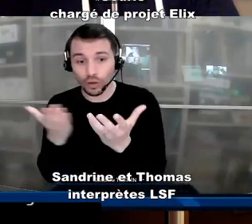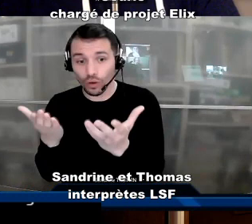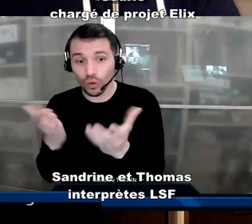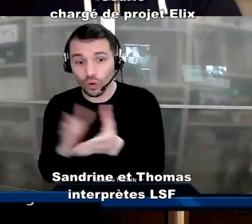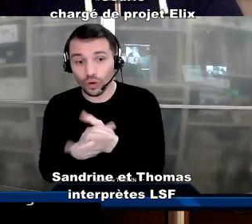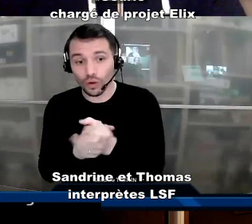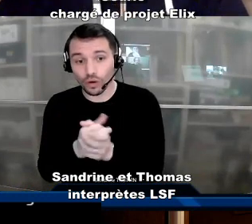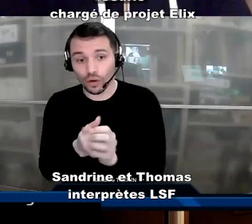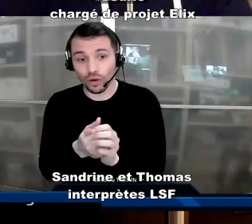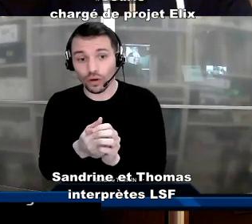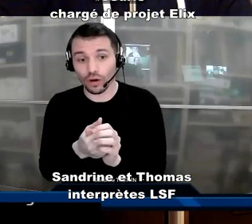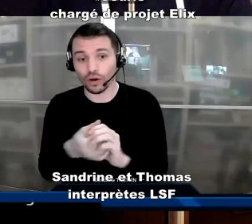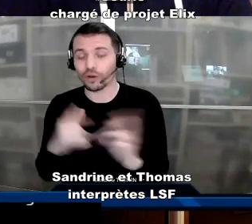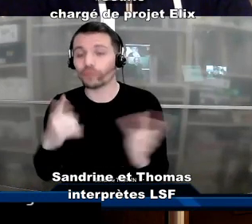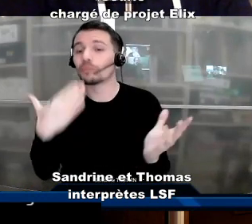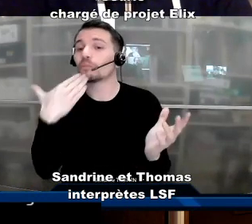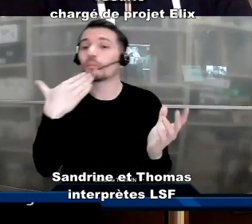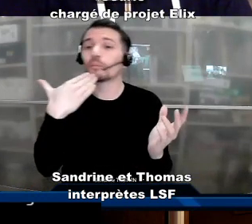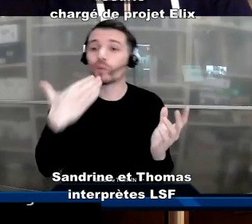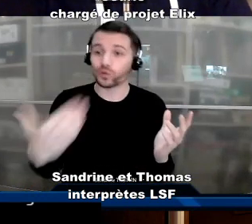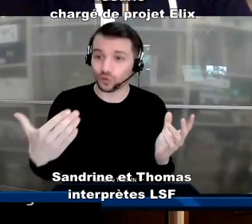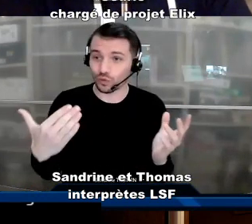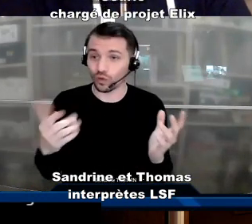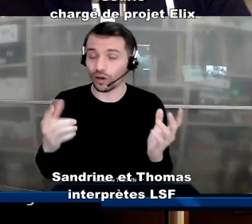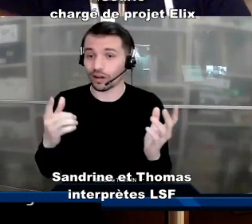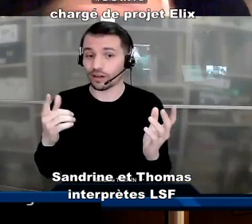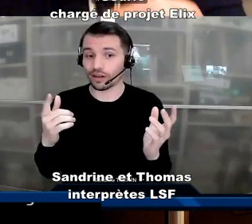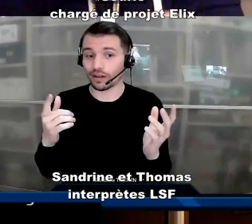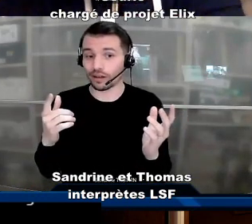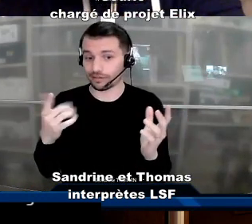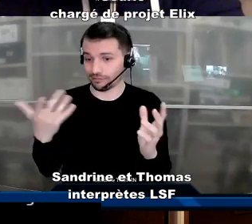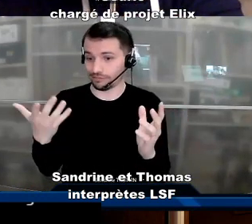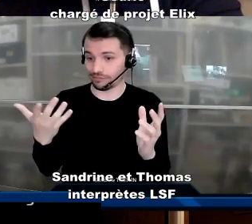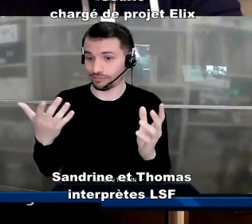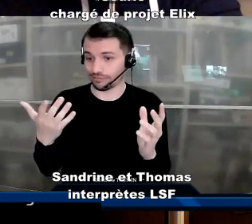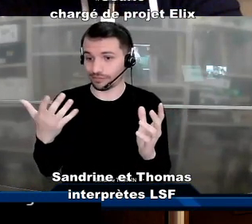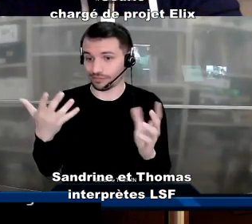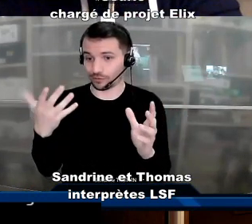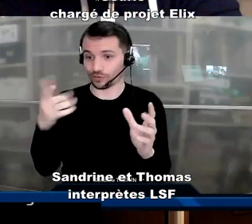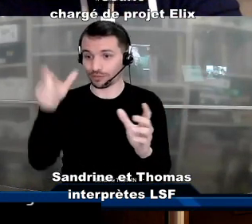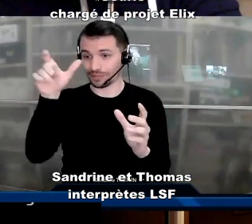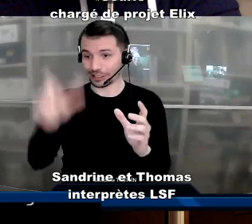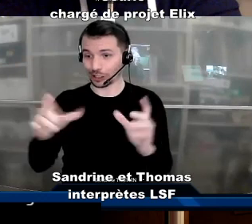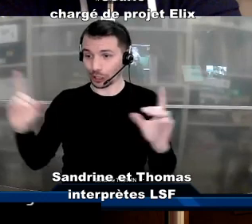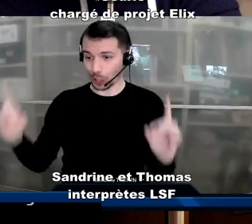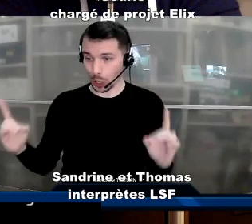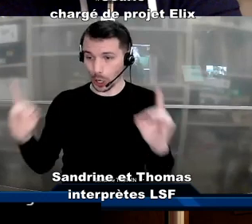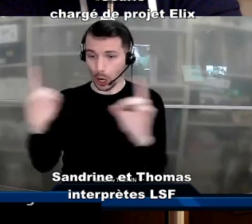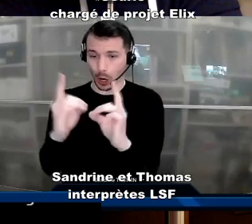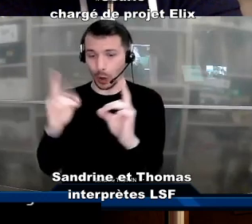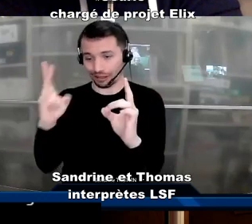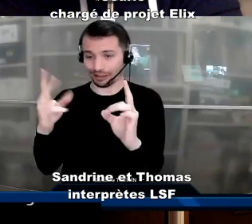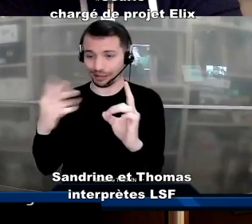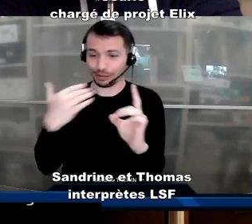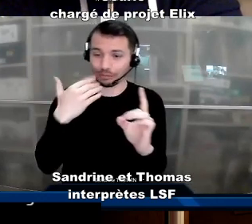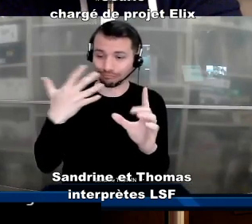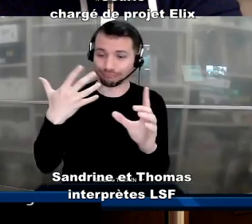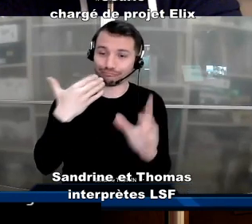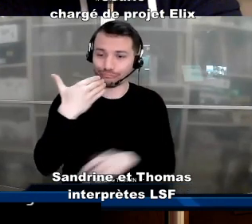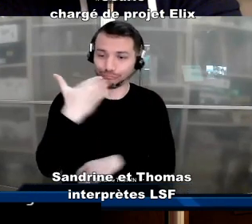une définition du bonjour. Donc là, ça va signer. Quand deux personnes se rencontrent, il y en a une qui dit bonjour à l'autre. Voilà.